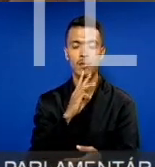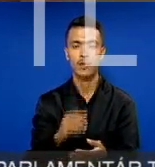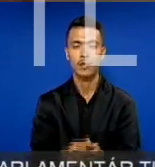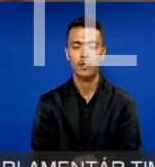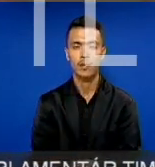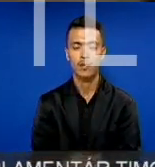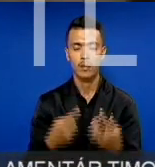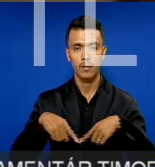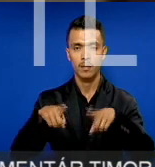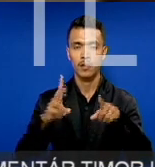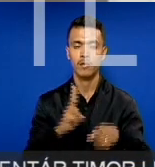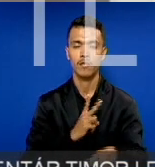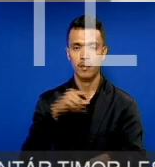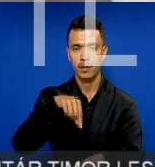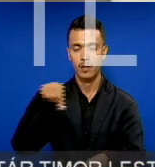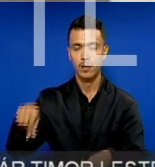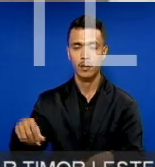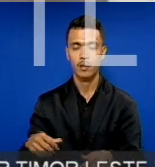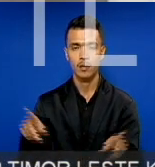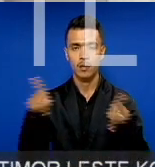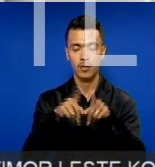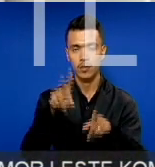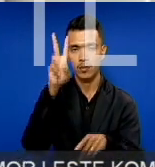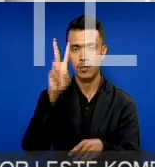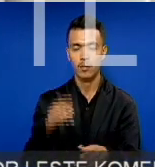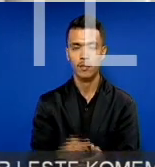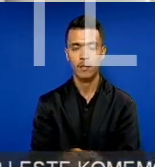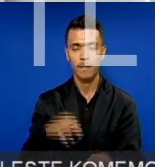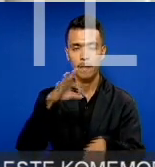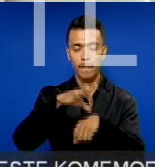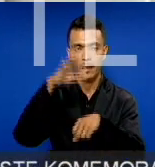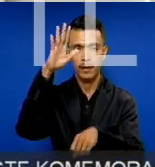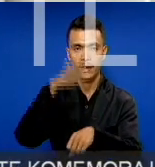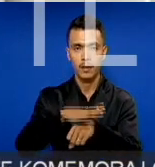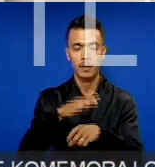ba capital Vikeke no posto watulari no osus. Dengue ni mai hosi be